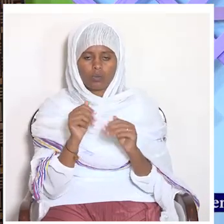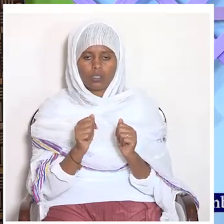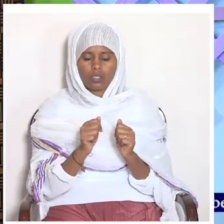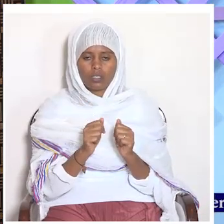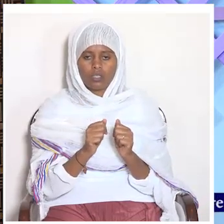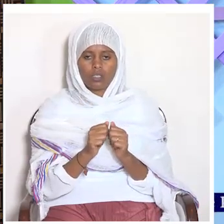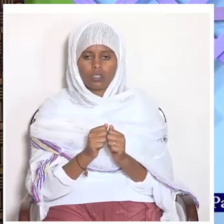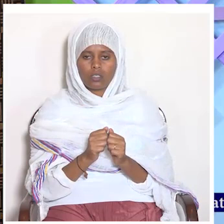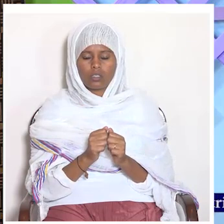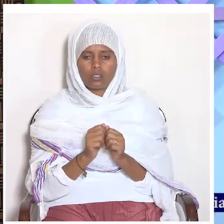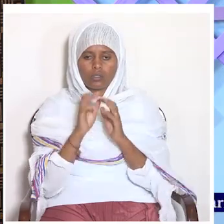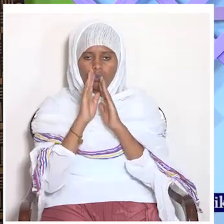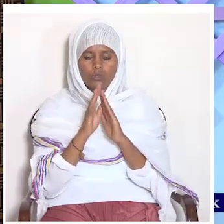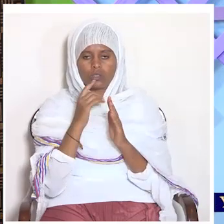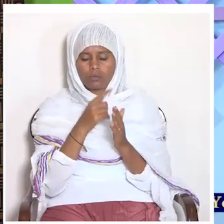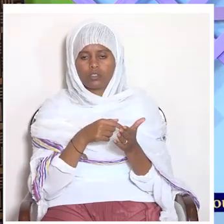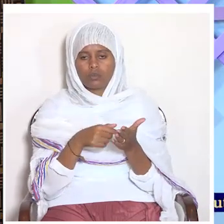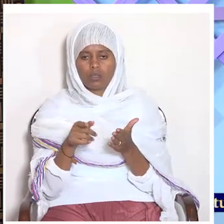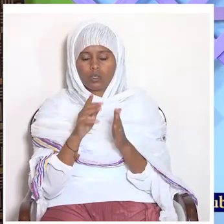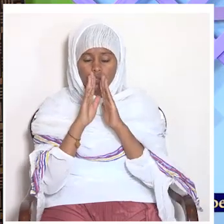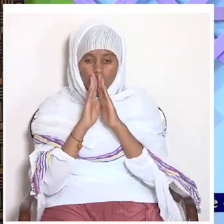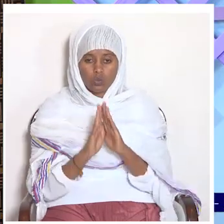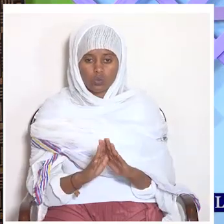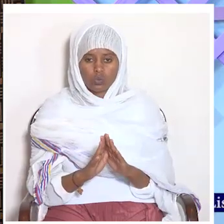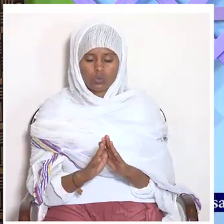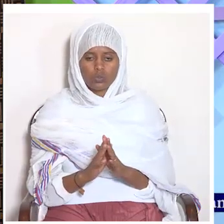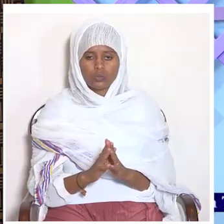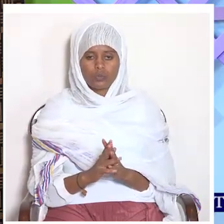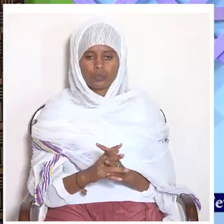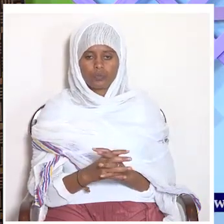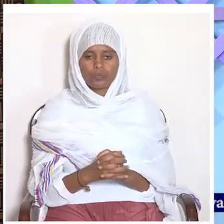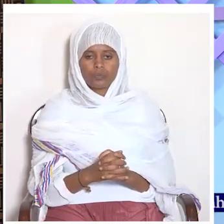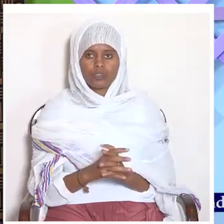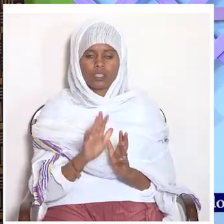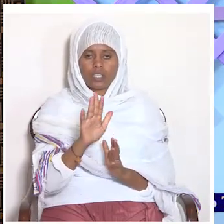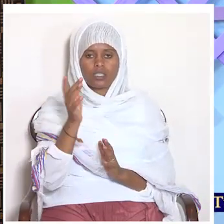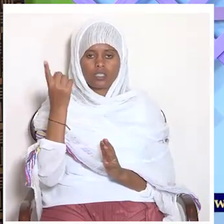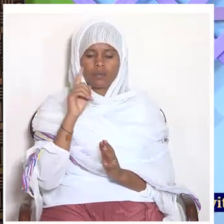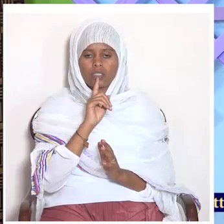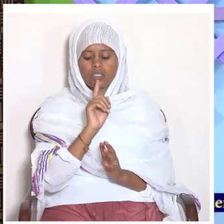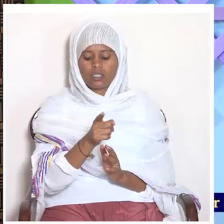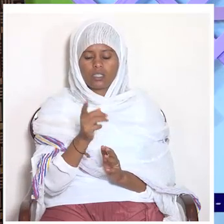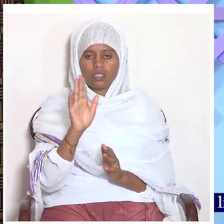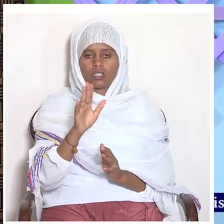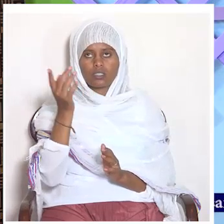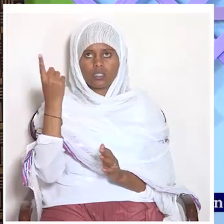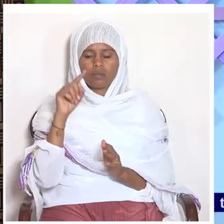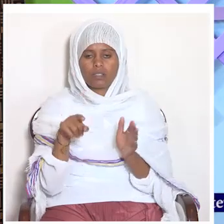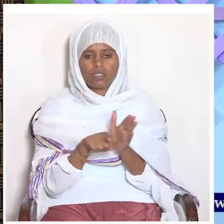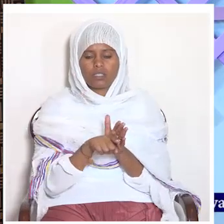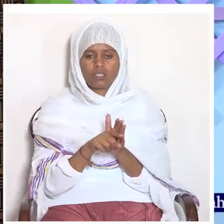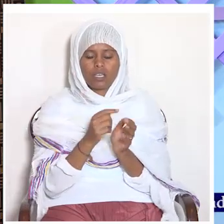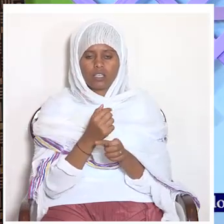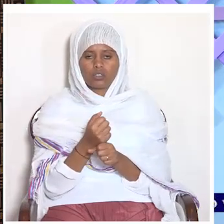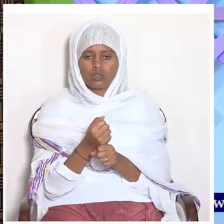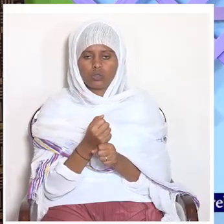ንጠቕሶ ኢና። ቅጽል ቅዱስ ዝብል ኣለዎ። እዚ ቅዱስ ክንብለን ከለና ድማ ናይ እግዚኣብሔር ትእዛዝ፣ ናይ